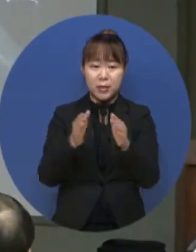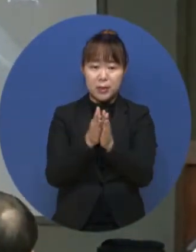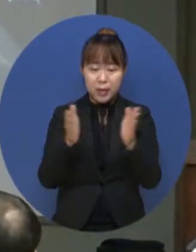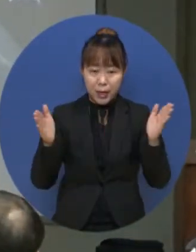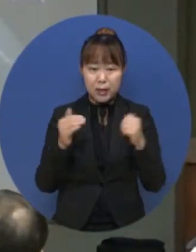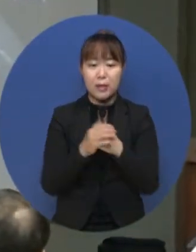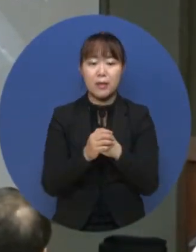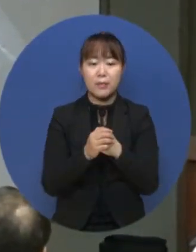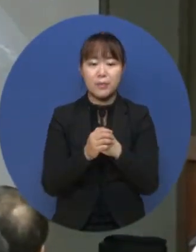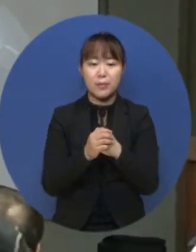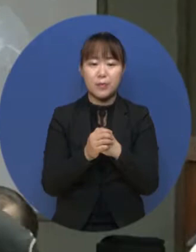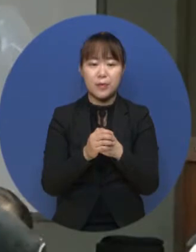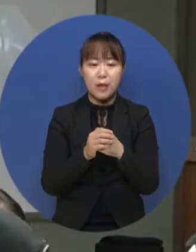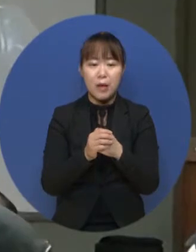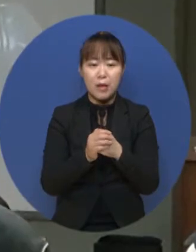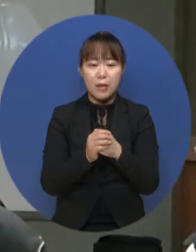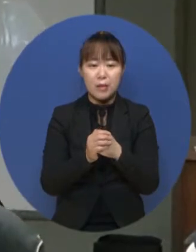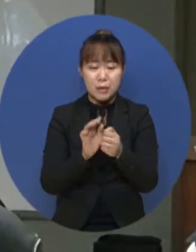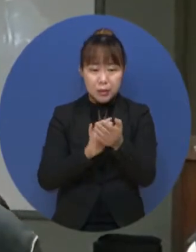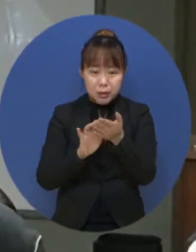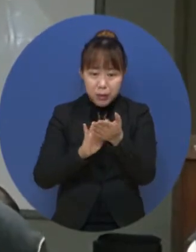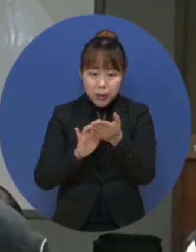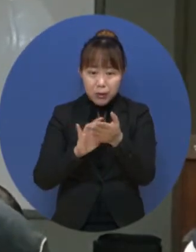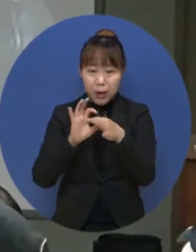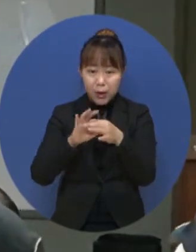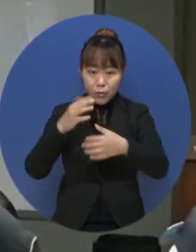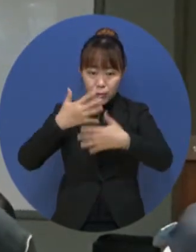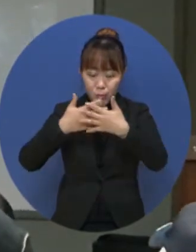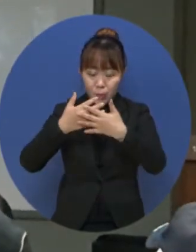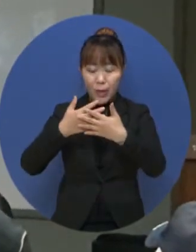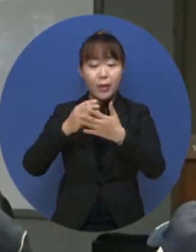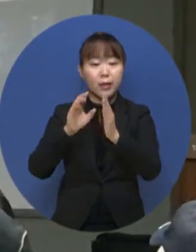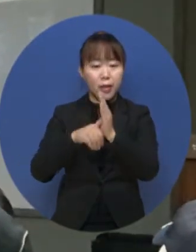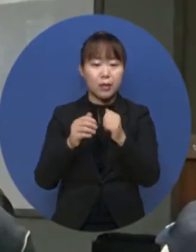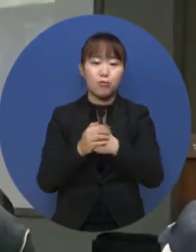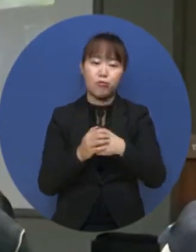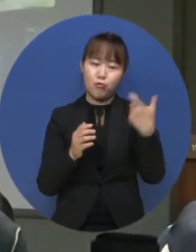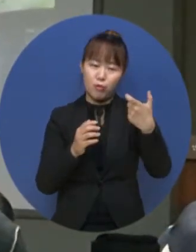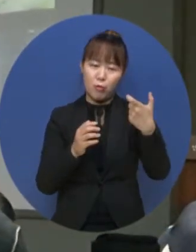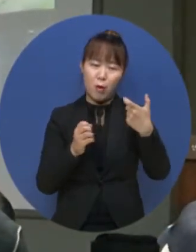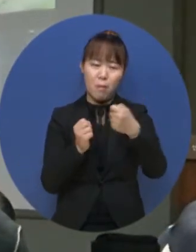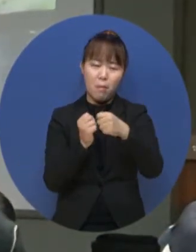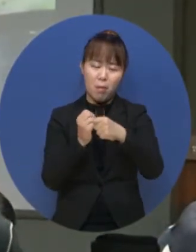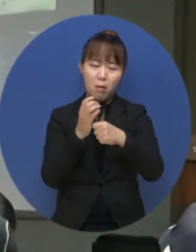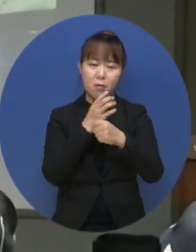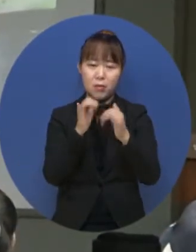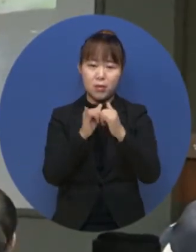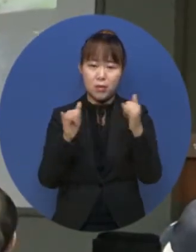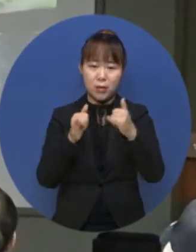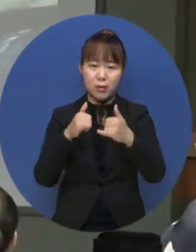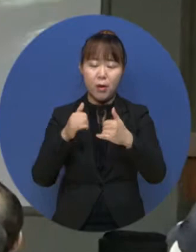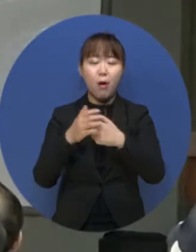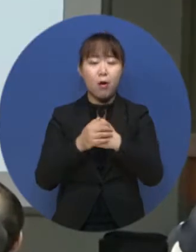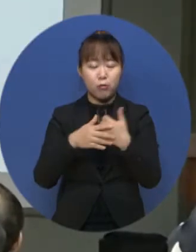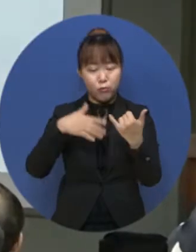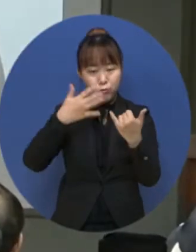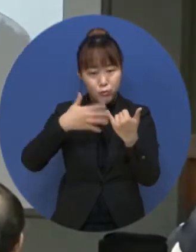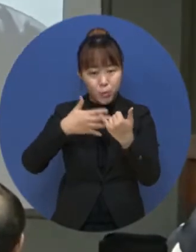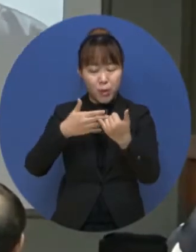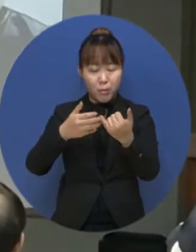실시된 스마트 시니어 유튜브 공모전에는 60개가 넘는 어르신 작품들이